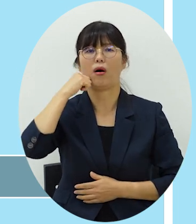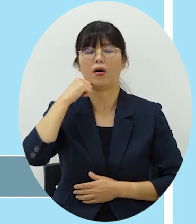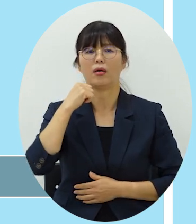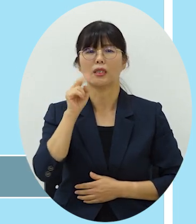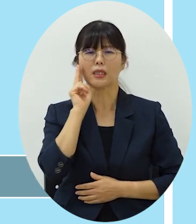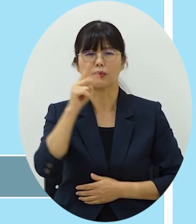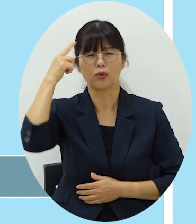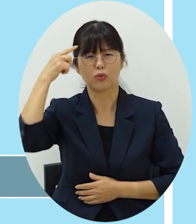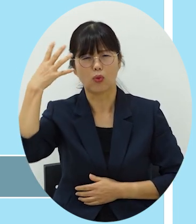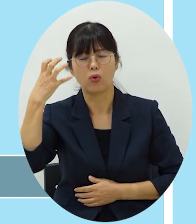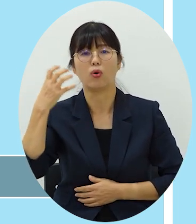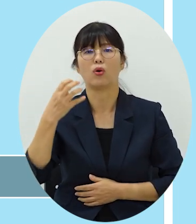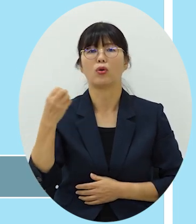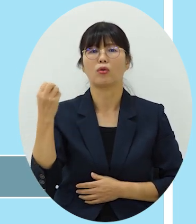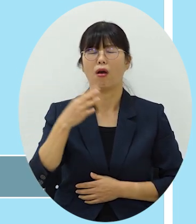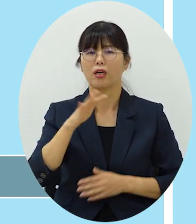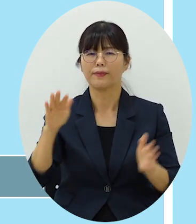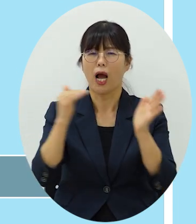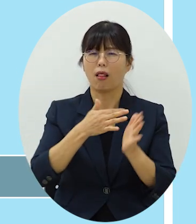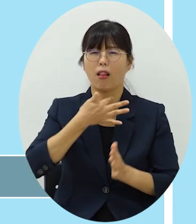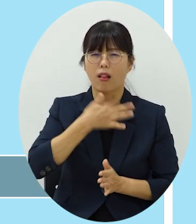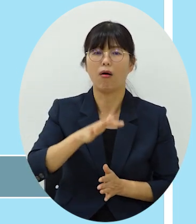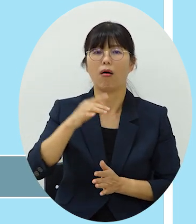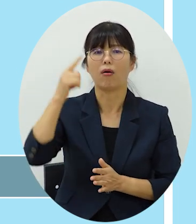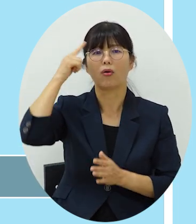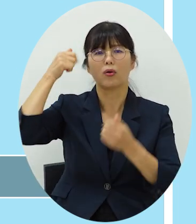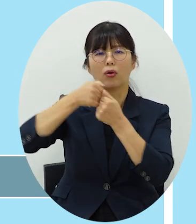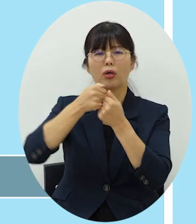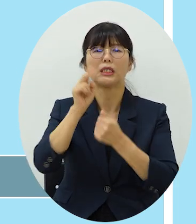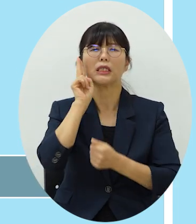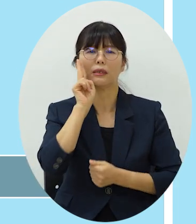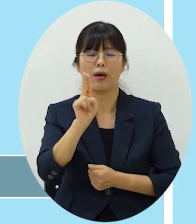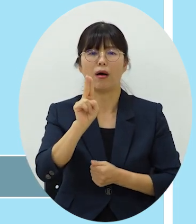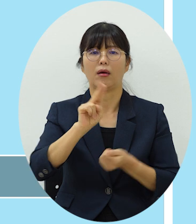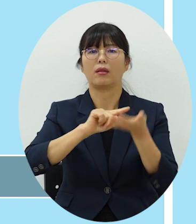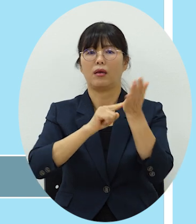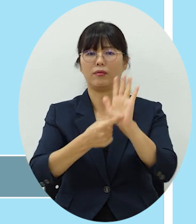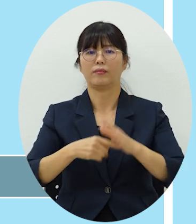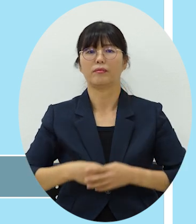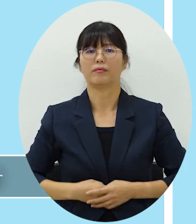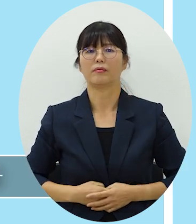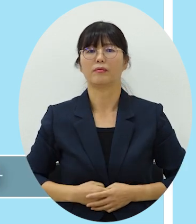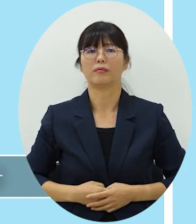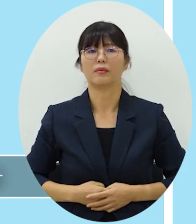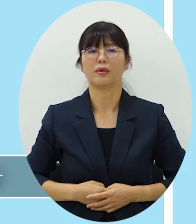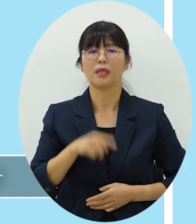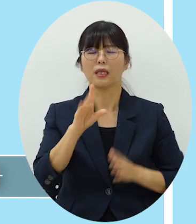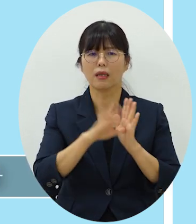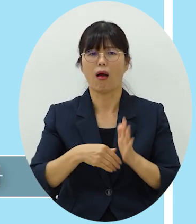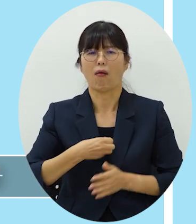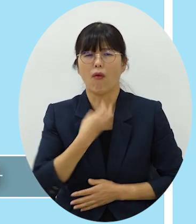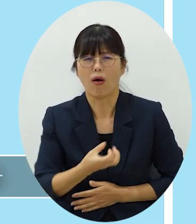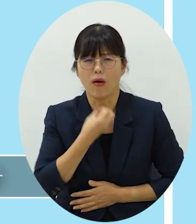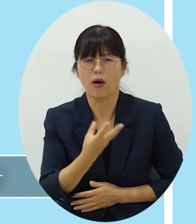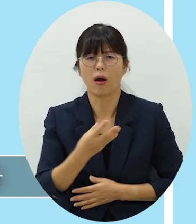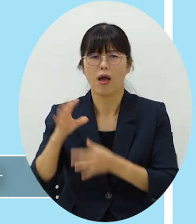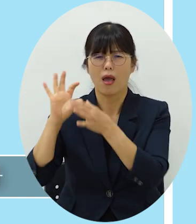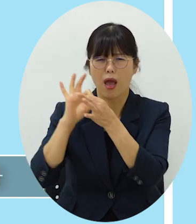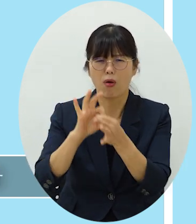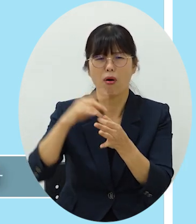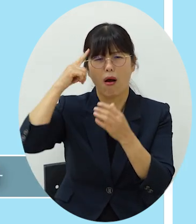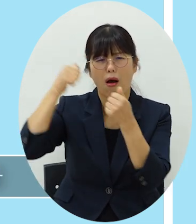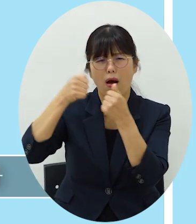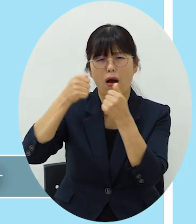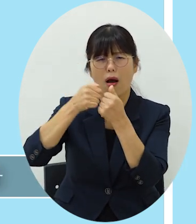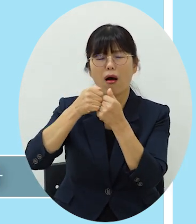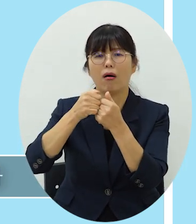심한 두통, 일생 단 한 번도 경험해보지 못한 심한 두통이 나타날 수 있으며, 이때 구토와 함께 두통이